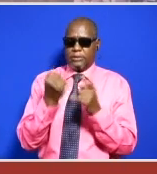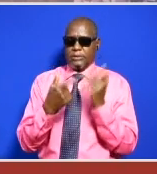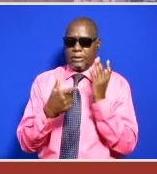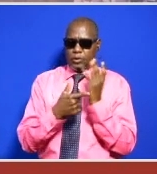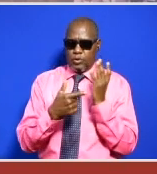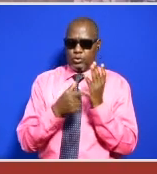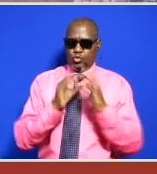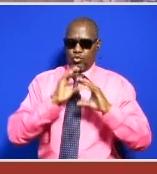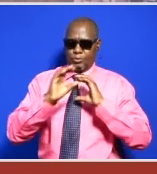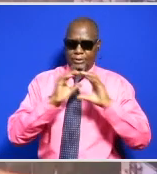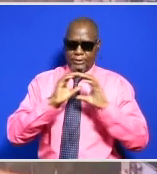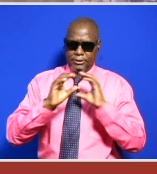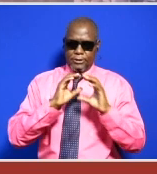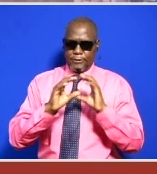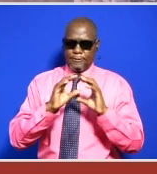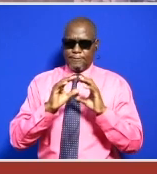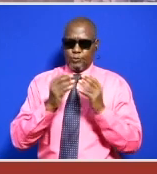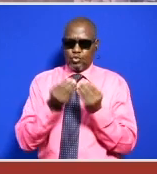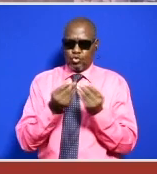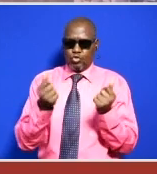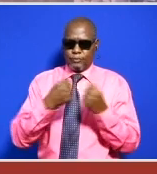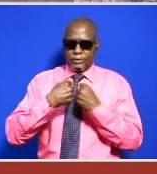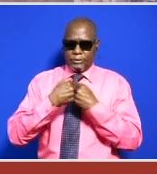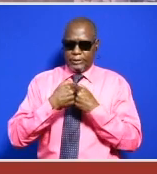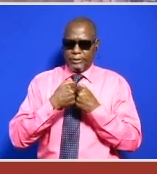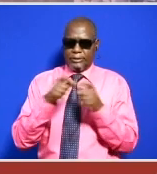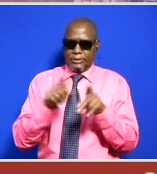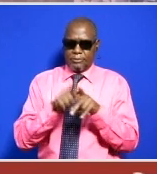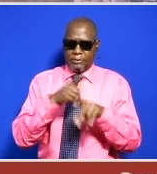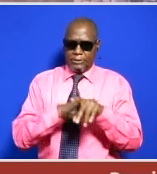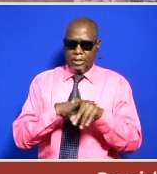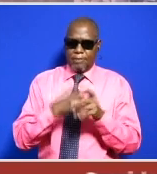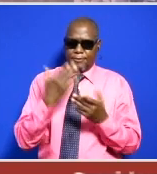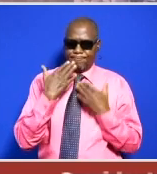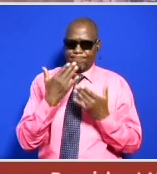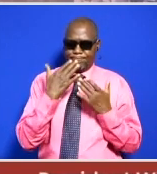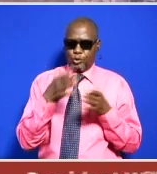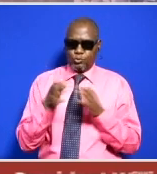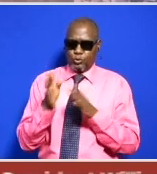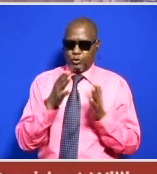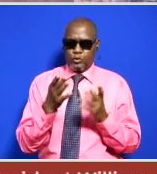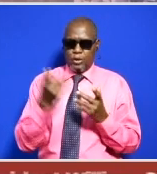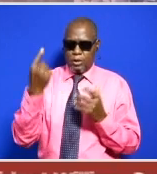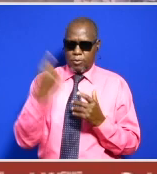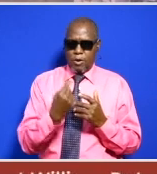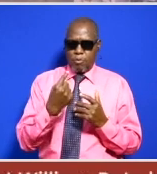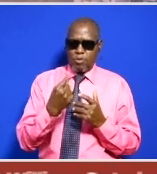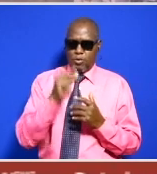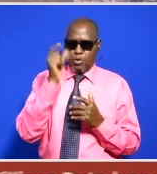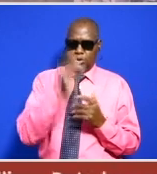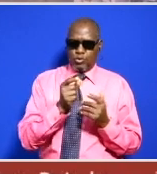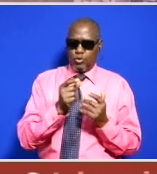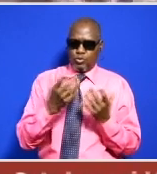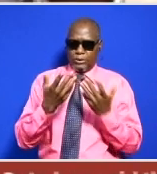communicate, to cure the challenges, and at the same time appreciate the opportunities that come with regional